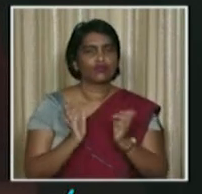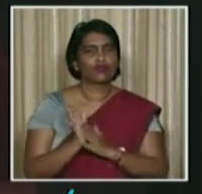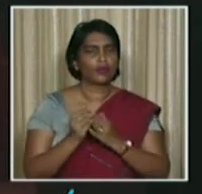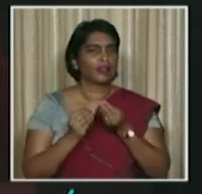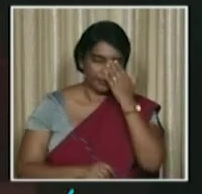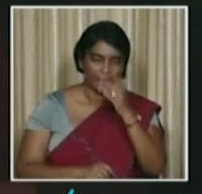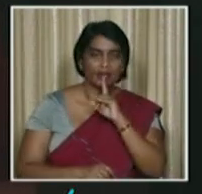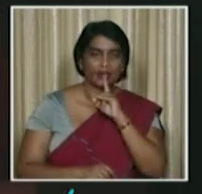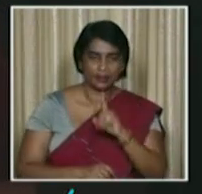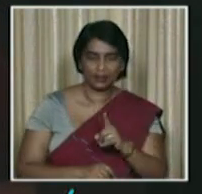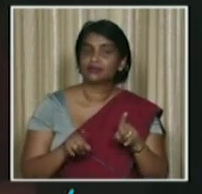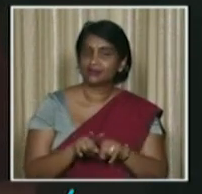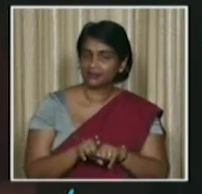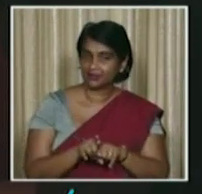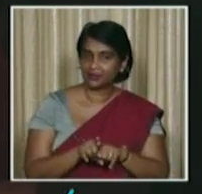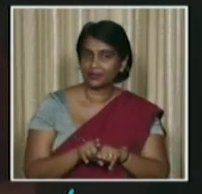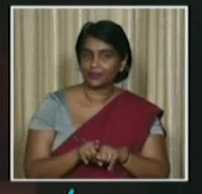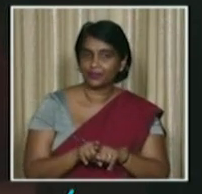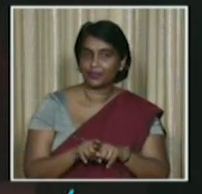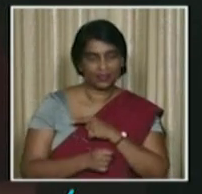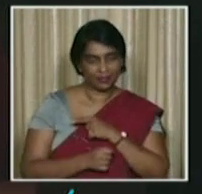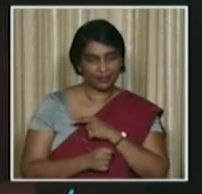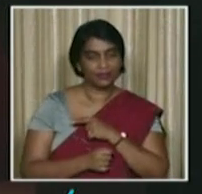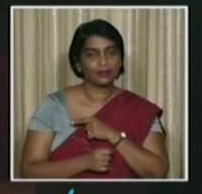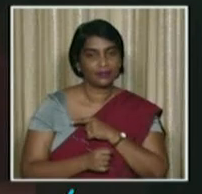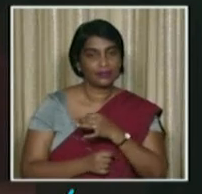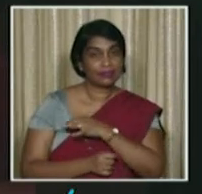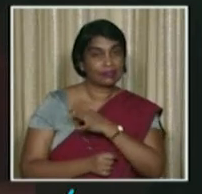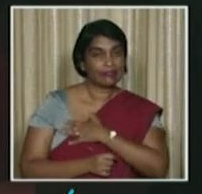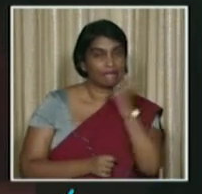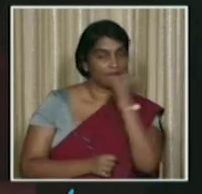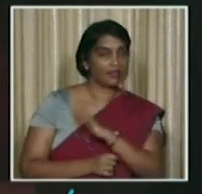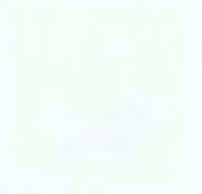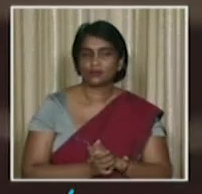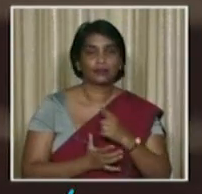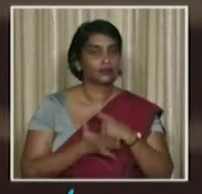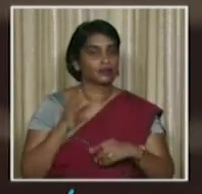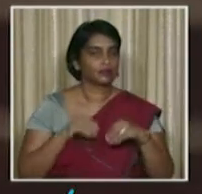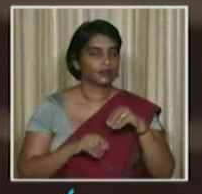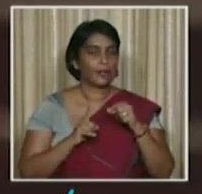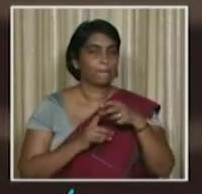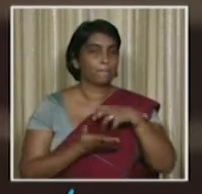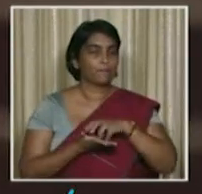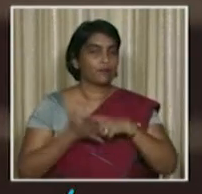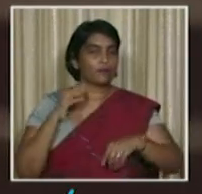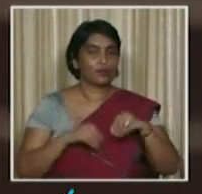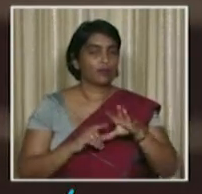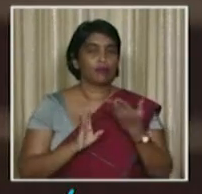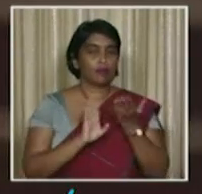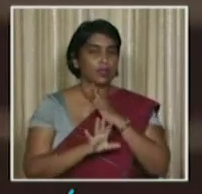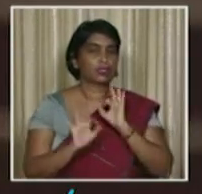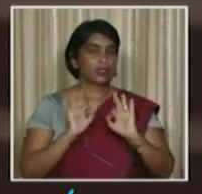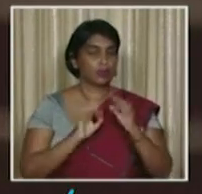සභාවට ලබා නොදෙන්නේ? ඒ වගේම අර හපුහින්න මහත්තයාගෙනුත් පරිගැනීම් කරන්න එපයි කියලා මම ඔබතුමන්ට කියනවා. පළාත් පාලන මැතිවරණ නෙමෙයි පෞද්ගලික